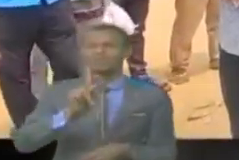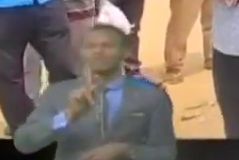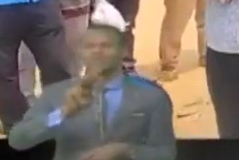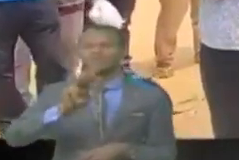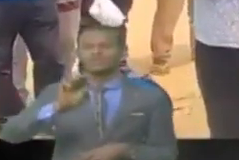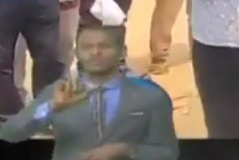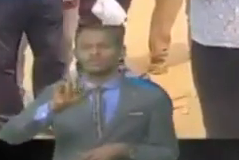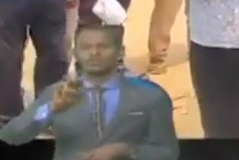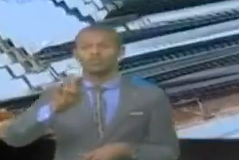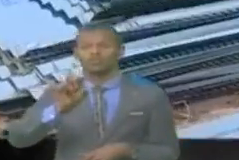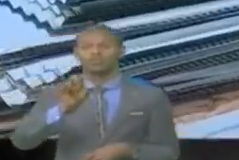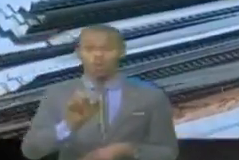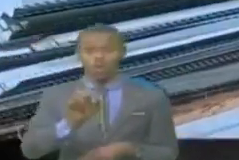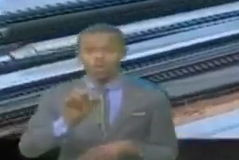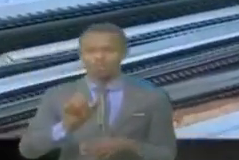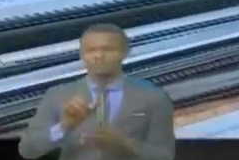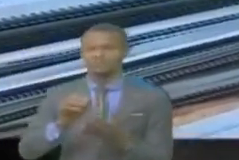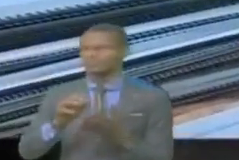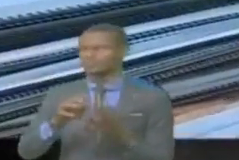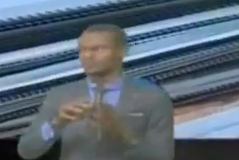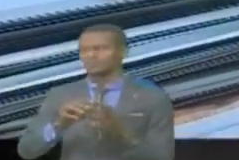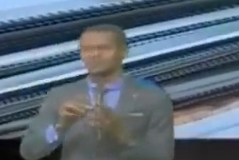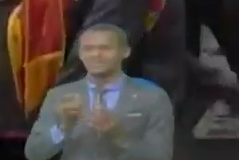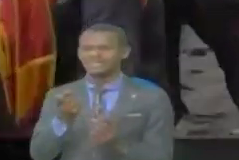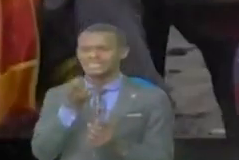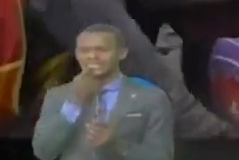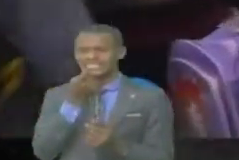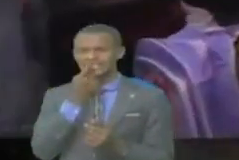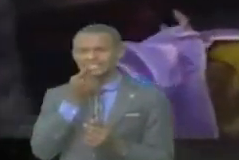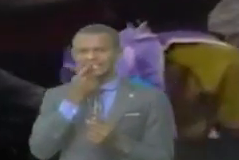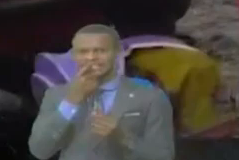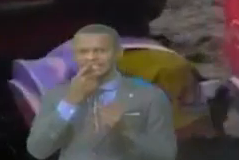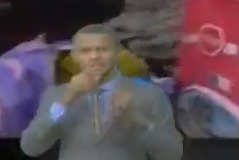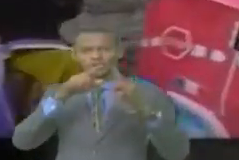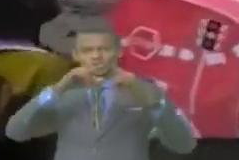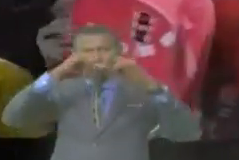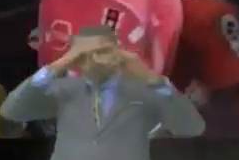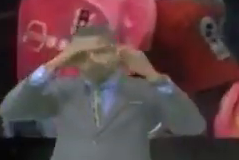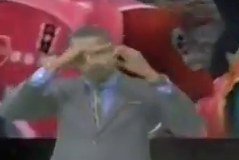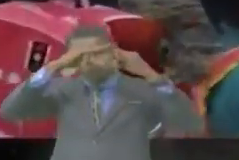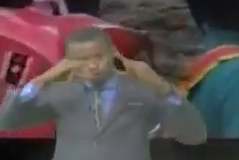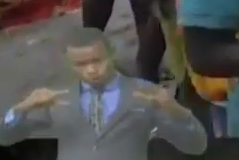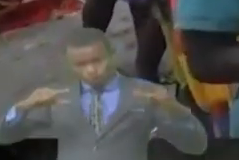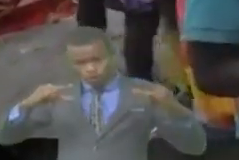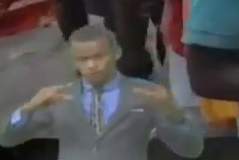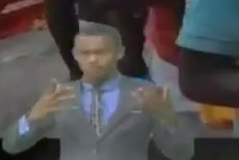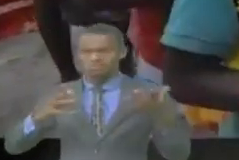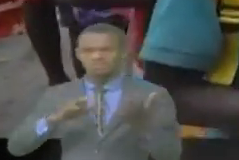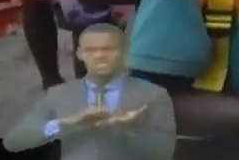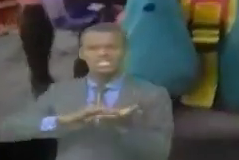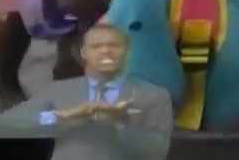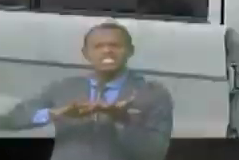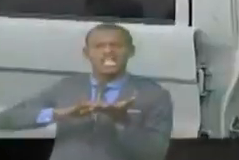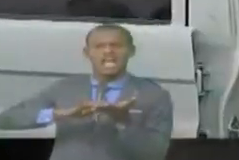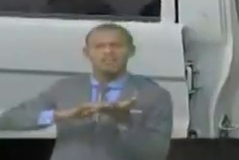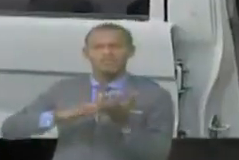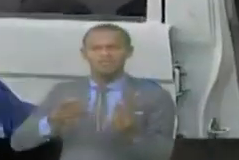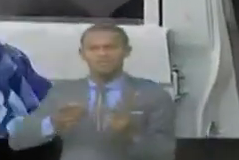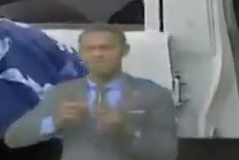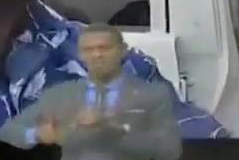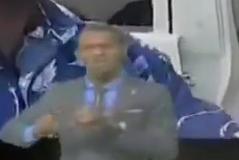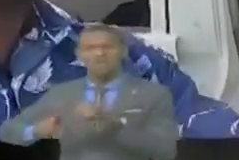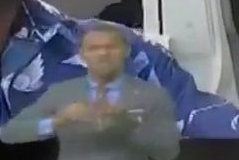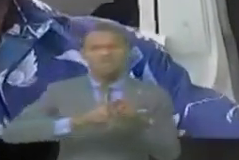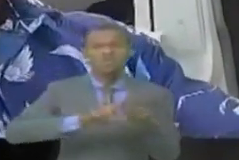scolaires, 17 200 tonnes pour la construction des écoles, des sacs et des cartons de savon sans être exhaustif. Ce